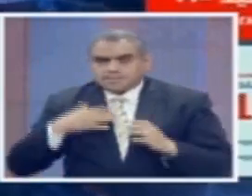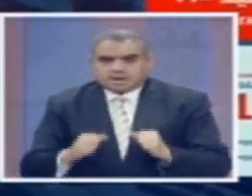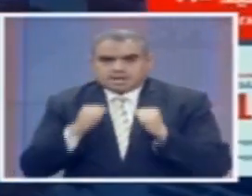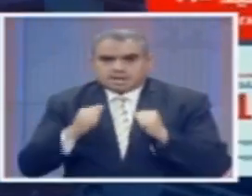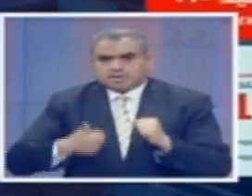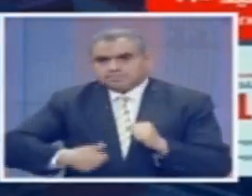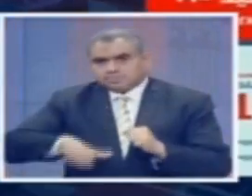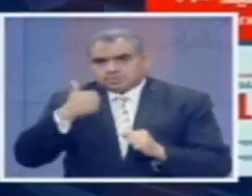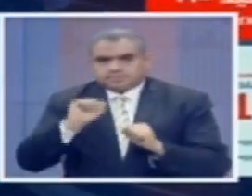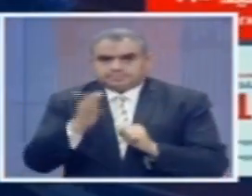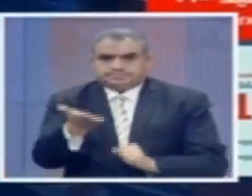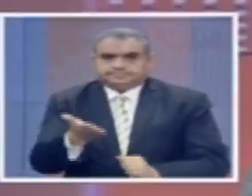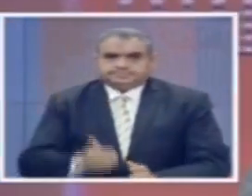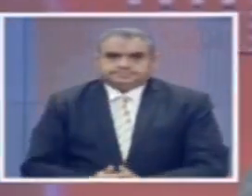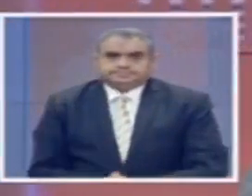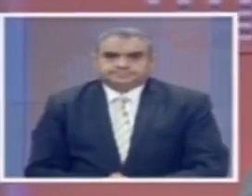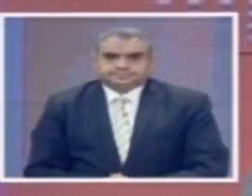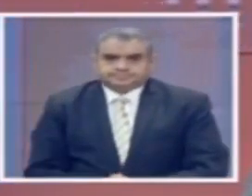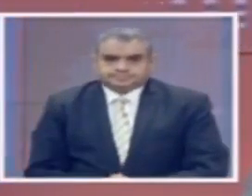128,440 حالة.